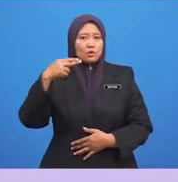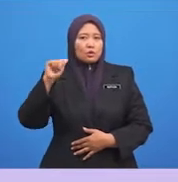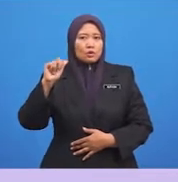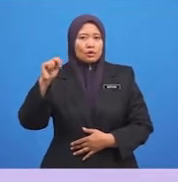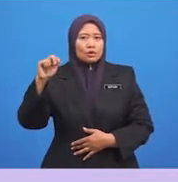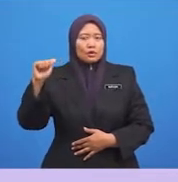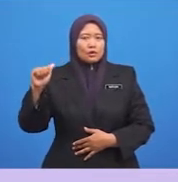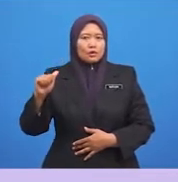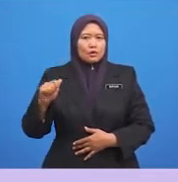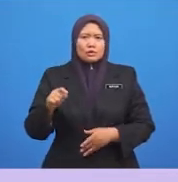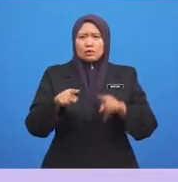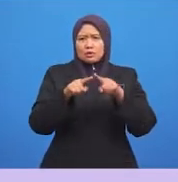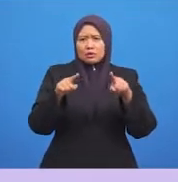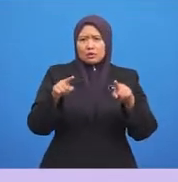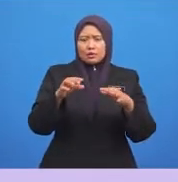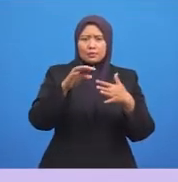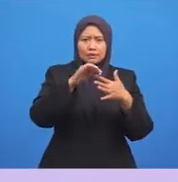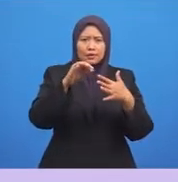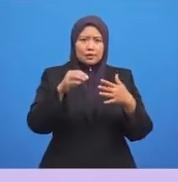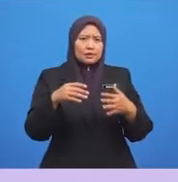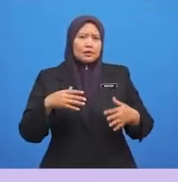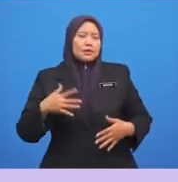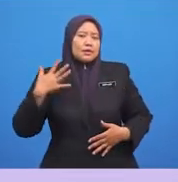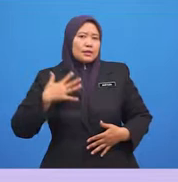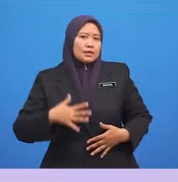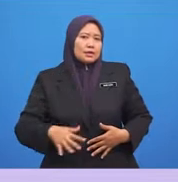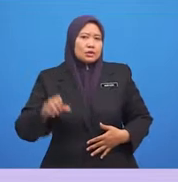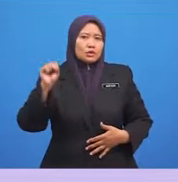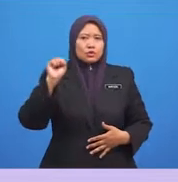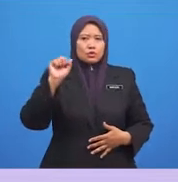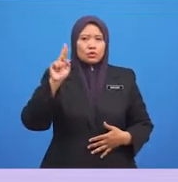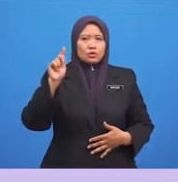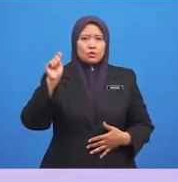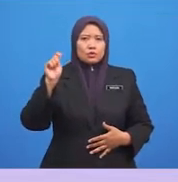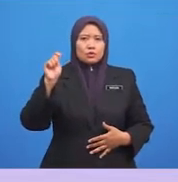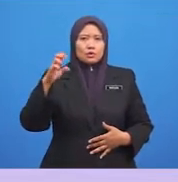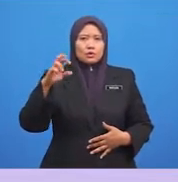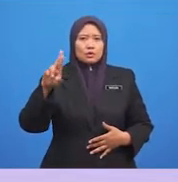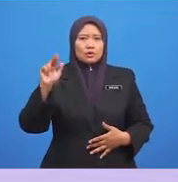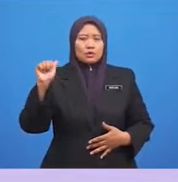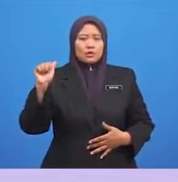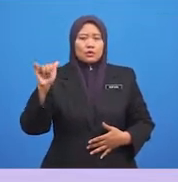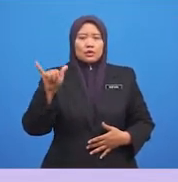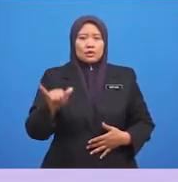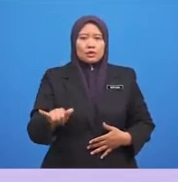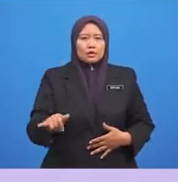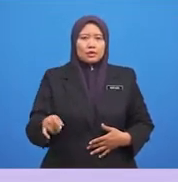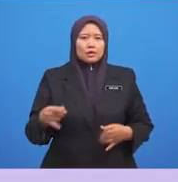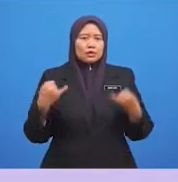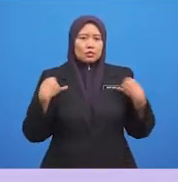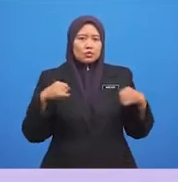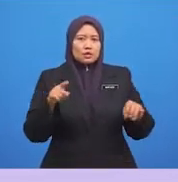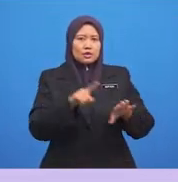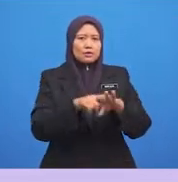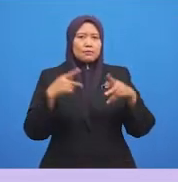Puan Rohana ni memilih kain sutera yang dijual di pasar malam itu? A, berat